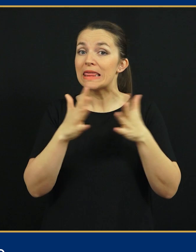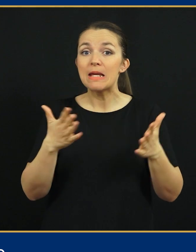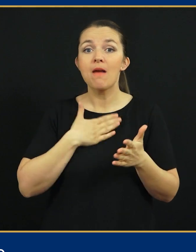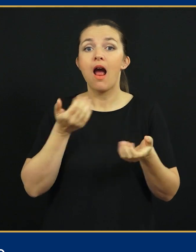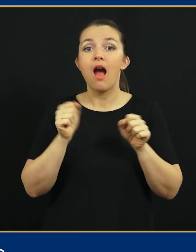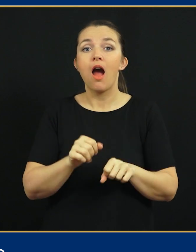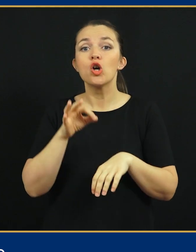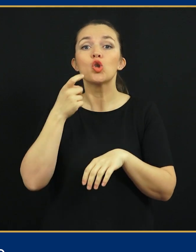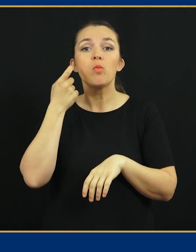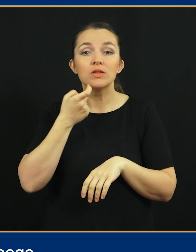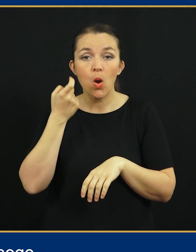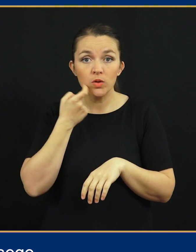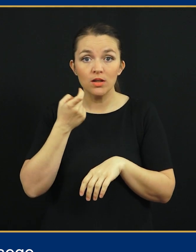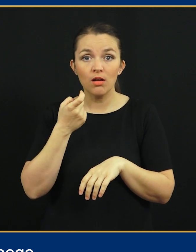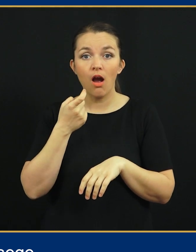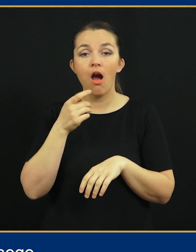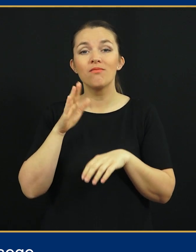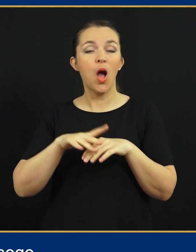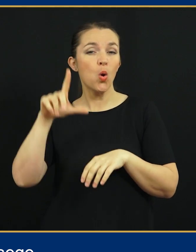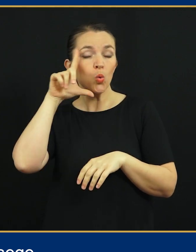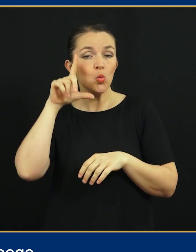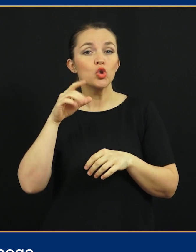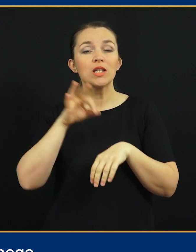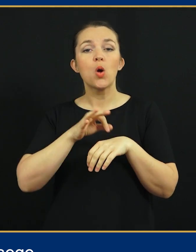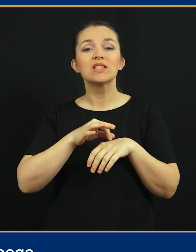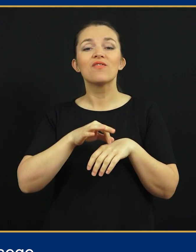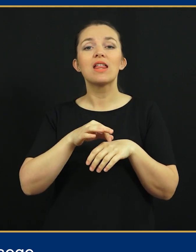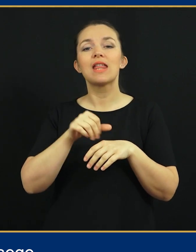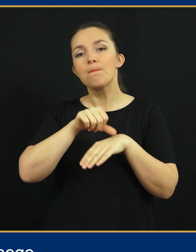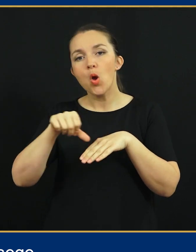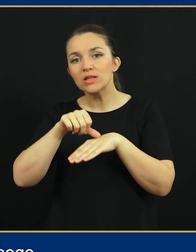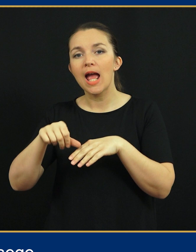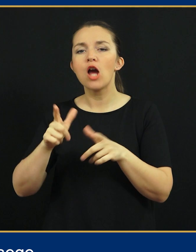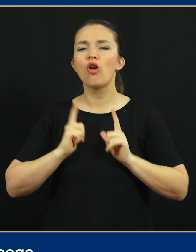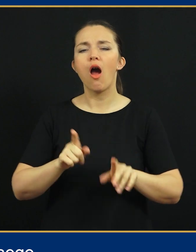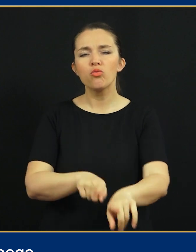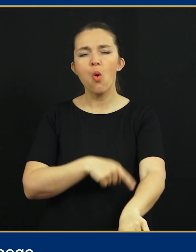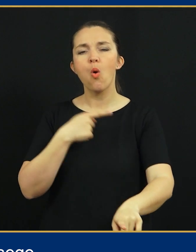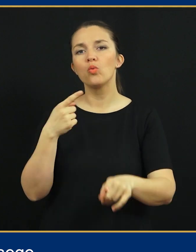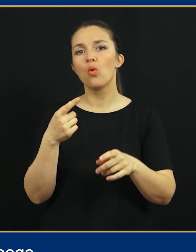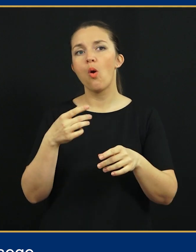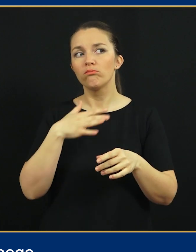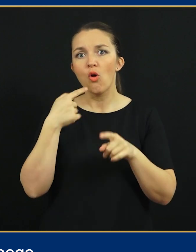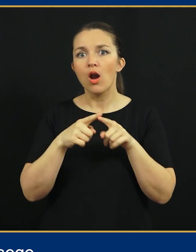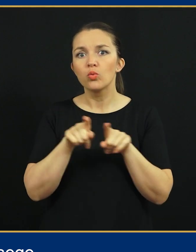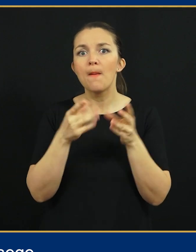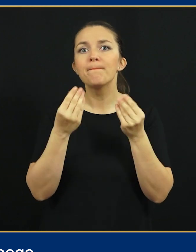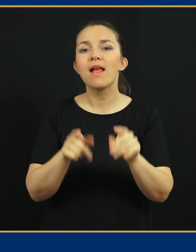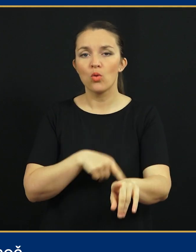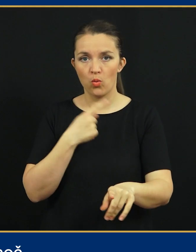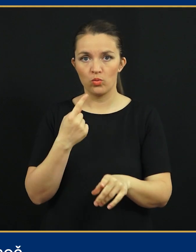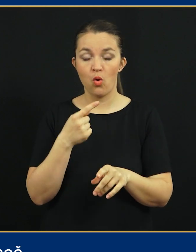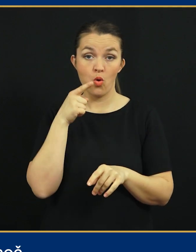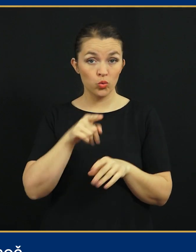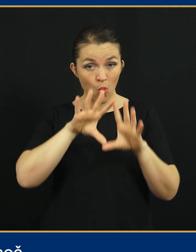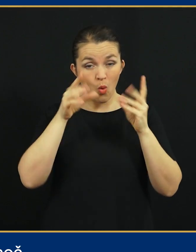svojega zobozdravnika, na ključne zdravstvene posege pa se čaka dolgo, pogosto tudi predolgo. Vse